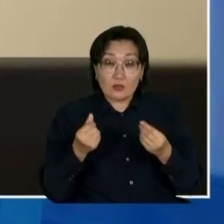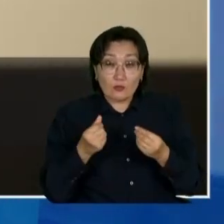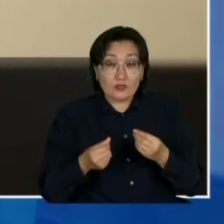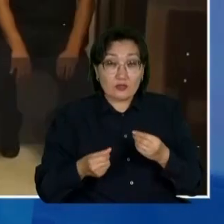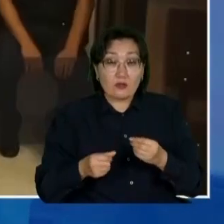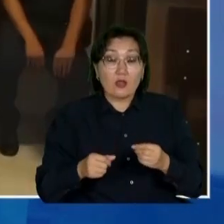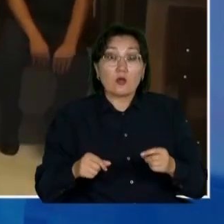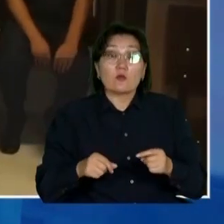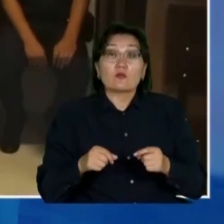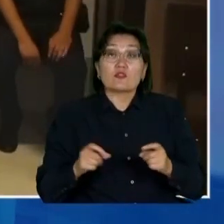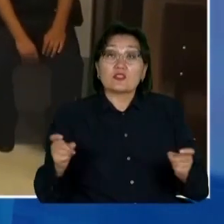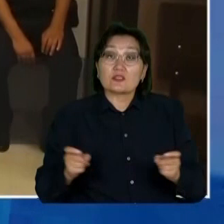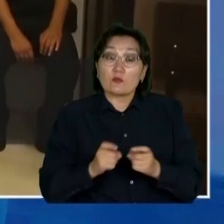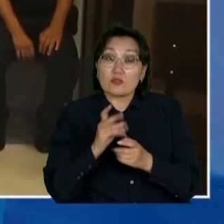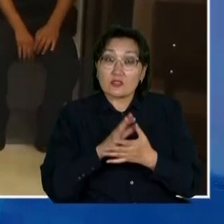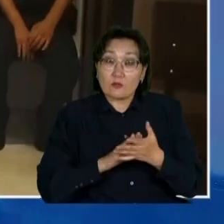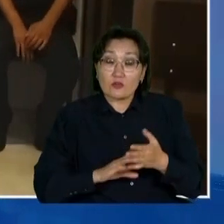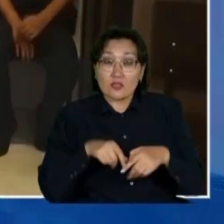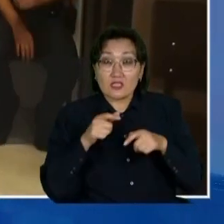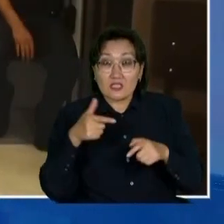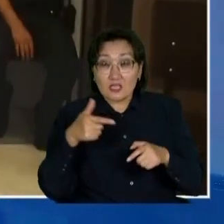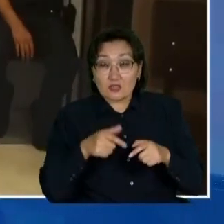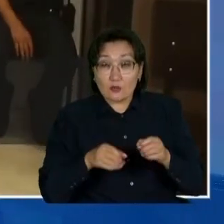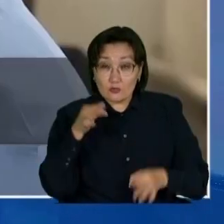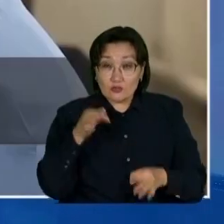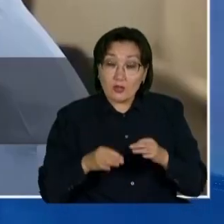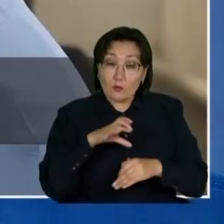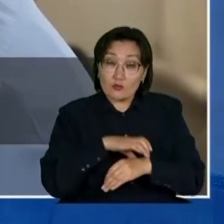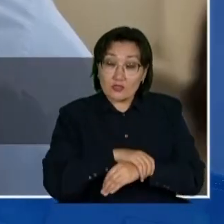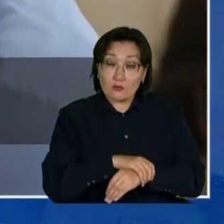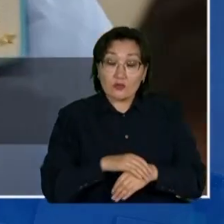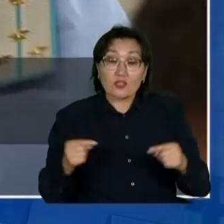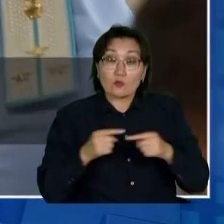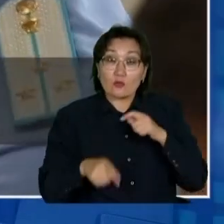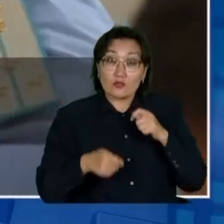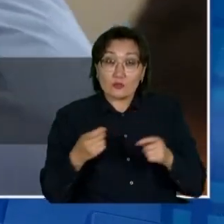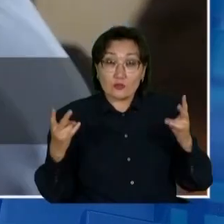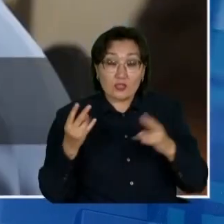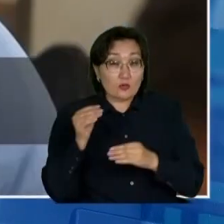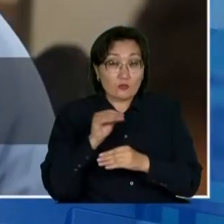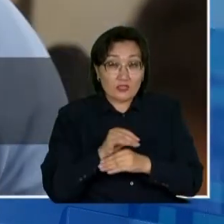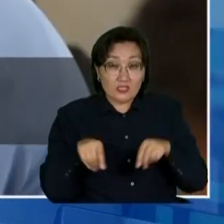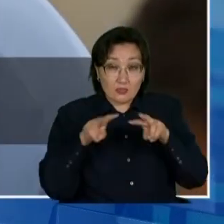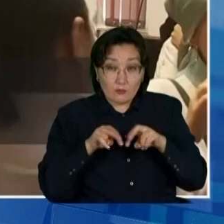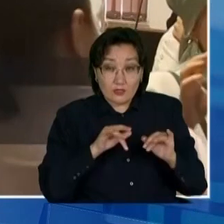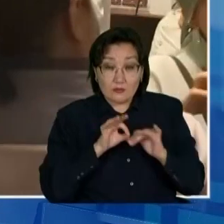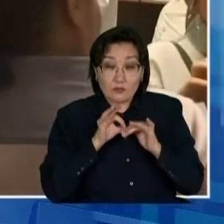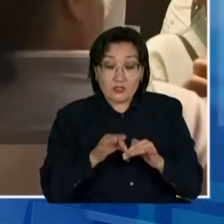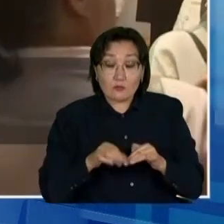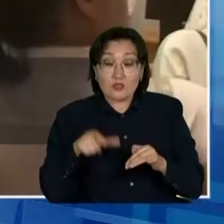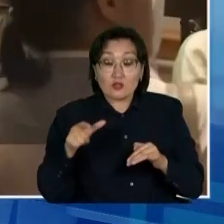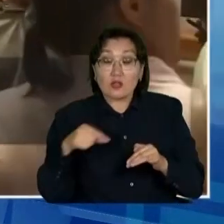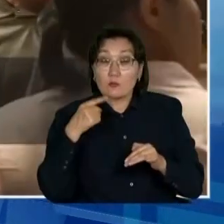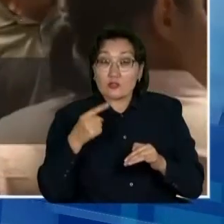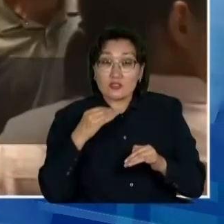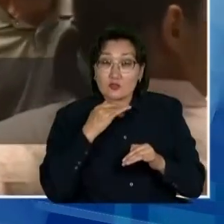Прочие разбирательства продолжатся в гражданском суде, так как для определения точного ущерба нужны дополнительные экспертизы. Потерпевшие говорят,